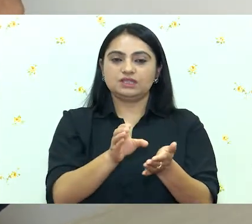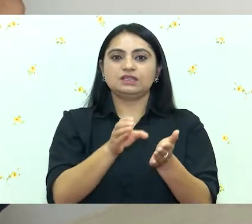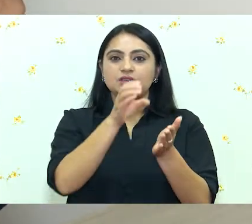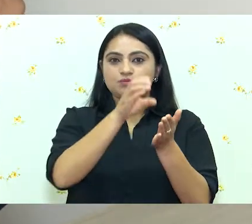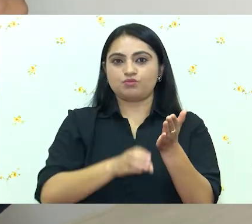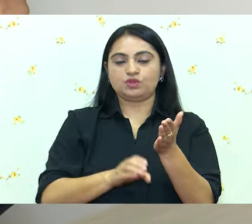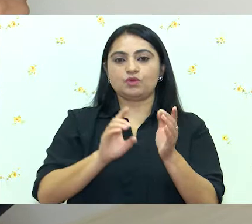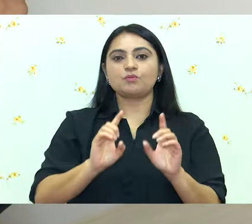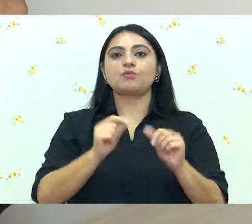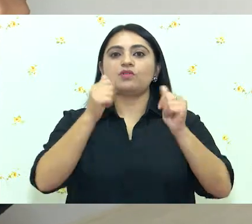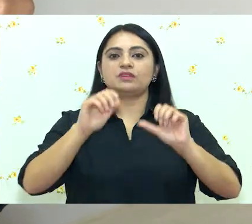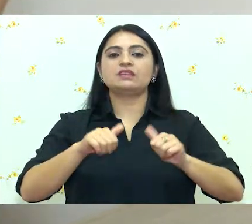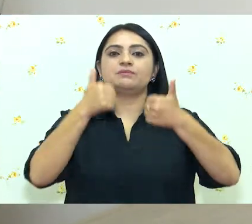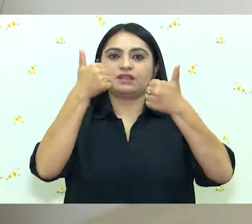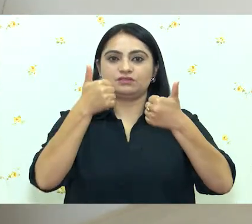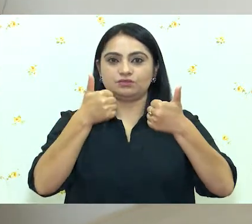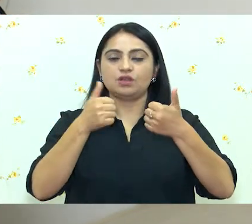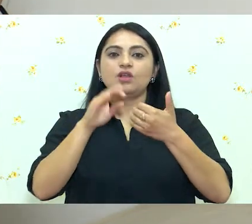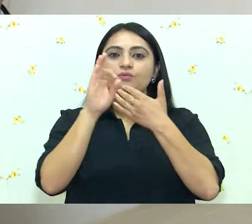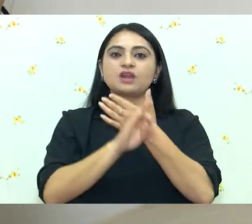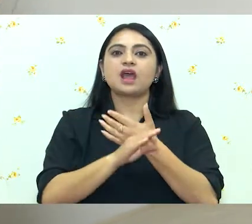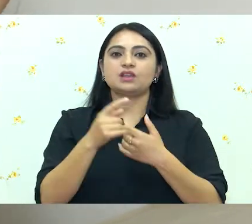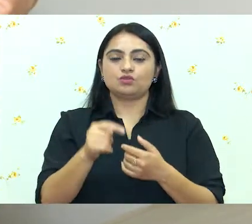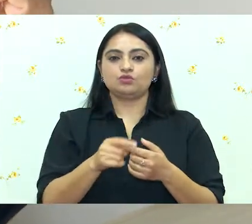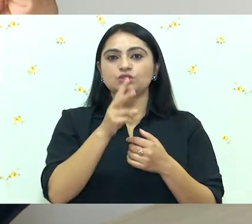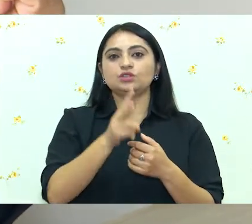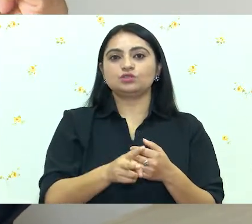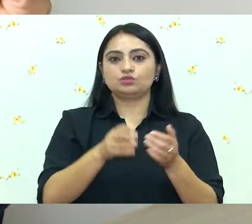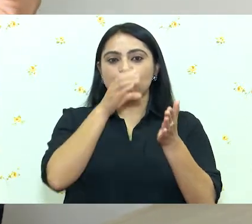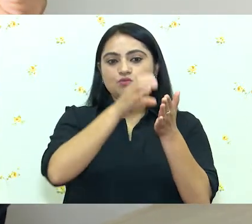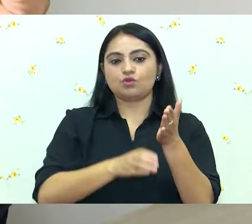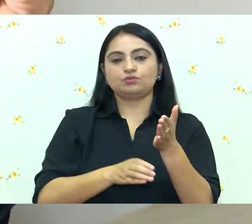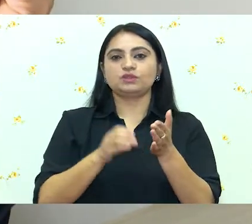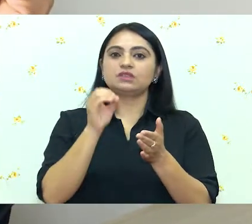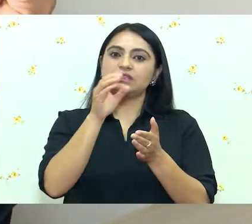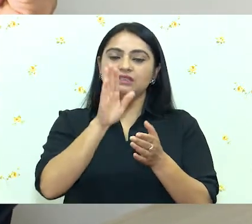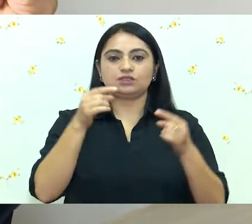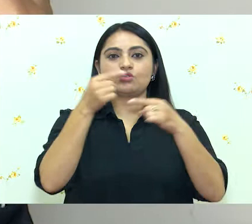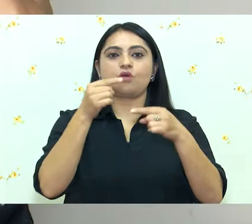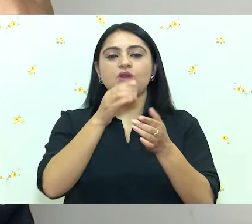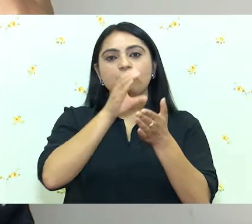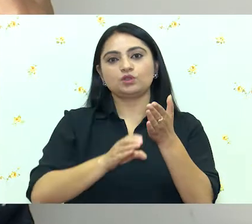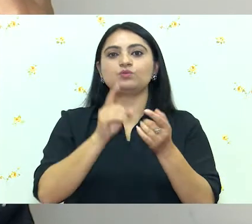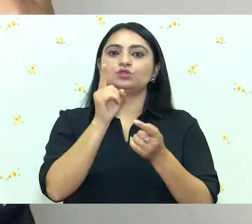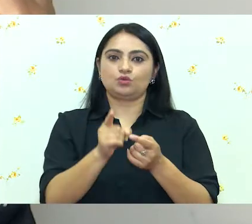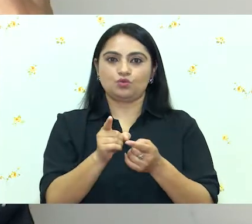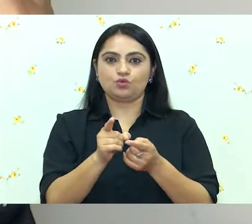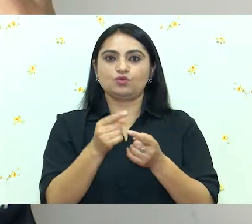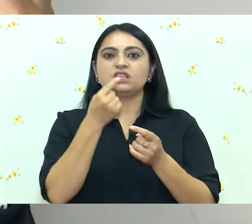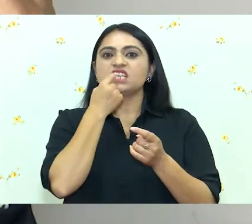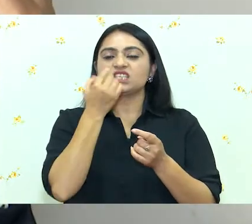हुने निर्वाचित हुने निर्वाचन प्रणालीतर्फको यस्तो खालको चाहिँ मतपत्र दिइन्छ। यो नमुना मतपत्र हो। सेतो पृष्ठभूमिमा